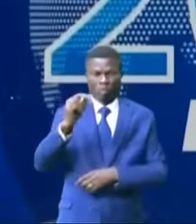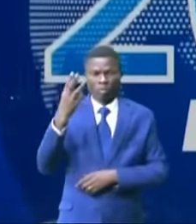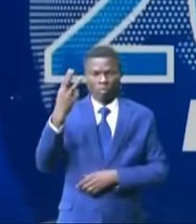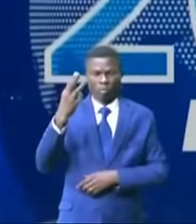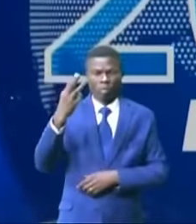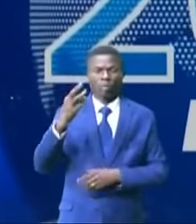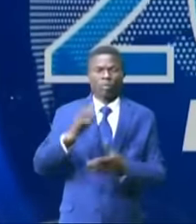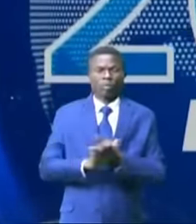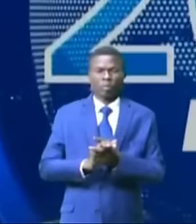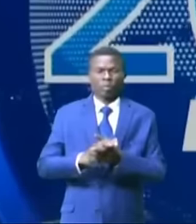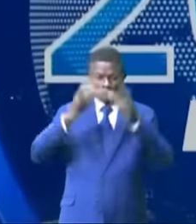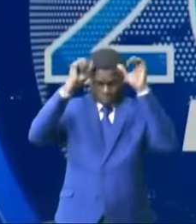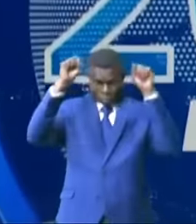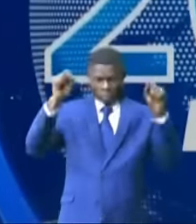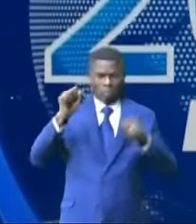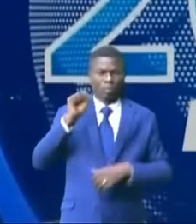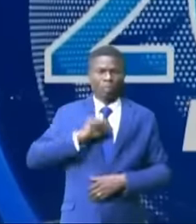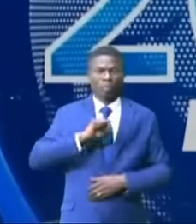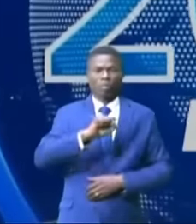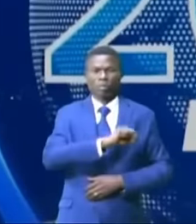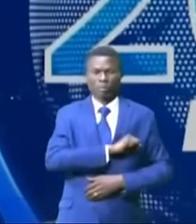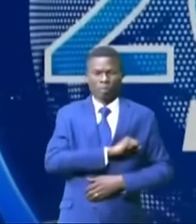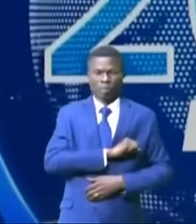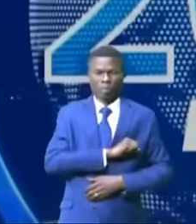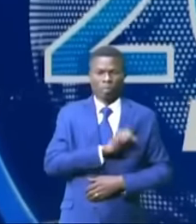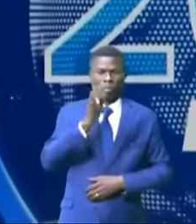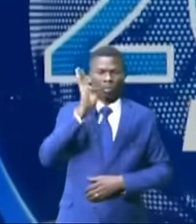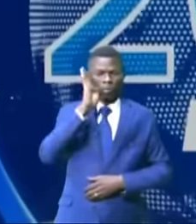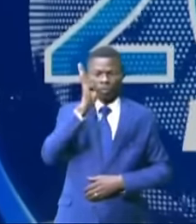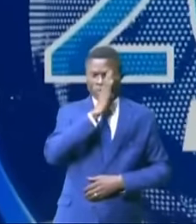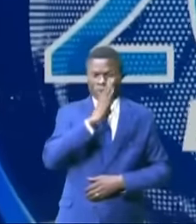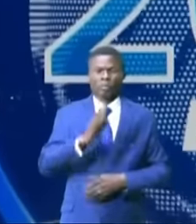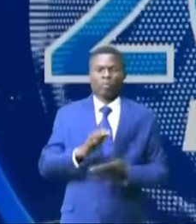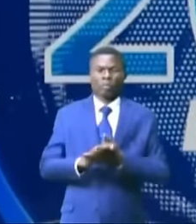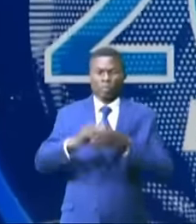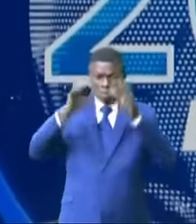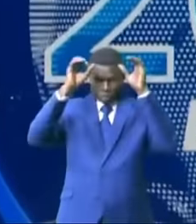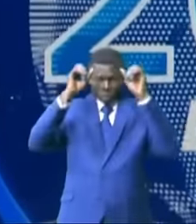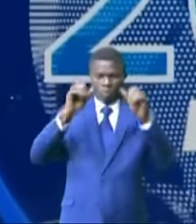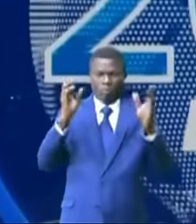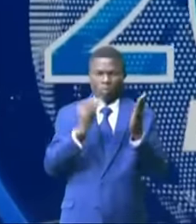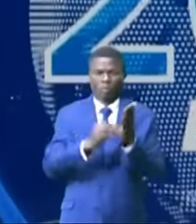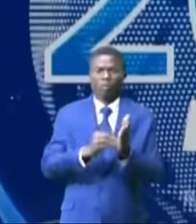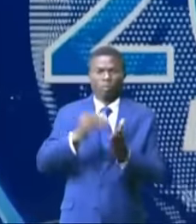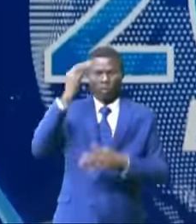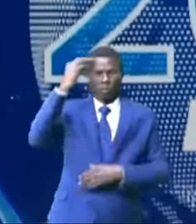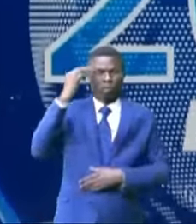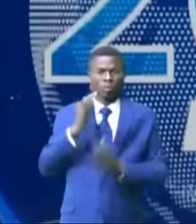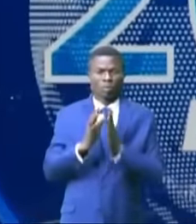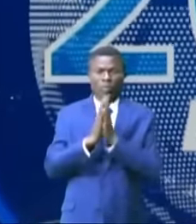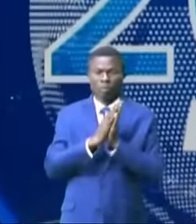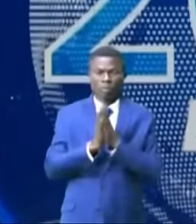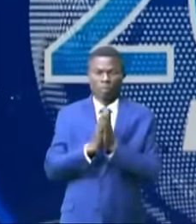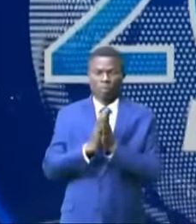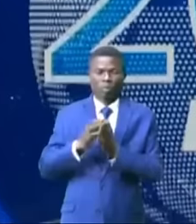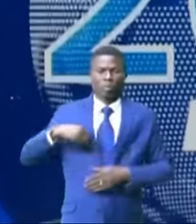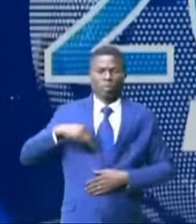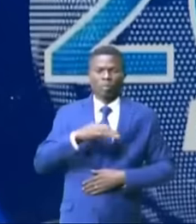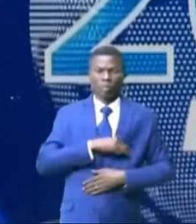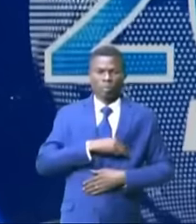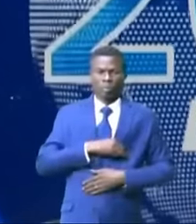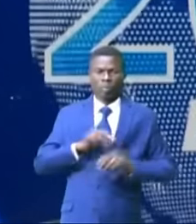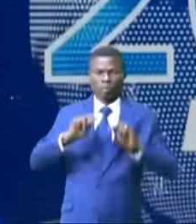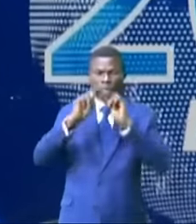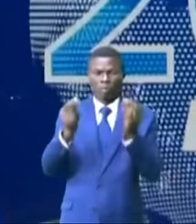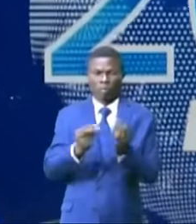Modeste Baati Lukwebo et son Excellence Vital Kamerhe-Lwa Kanyingini Kingi, membre du Présidium